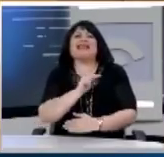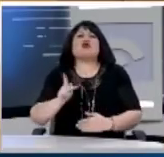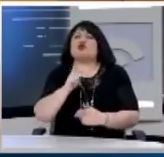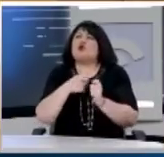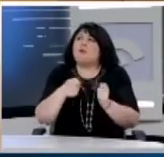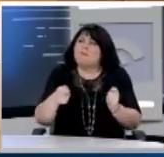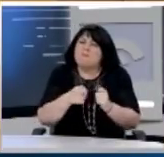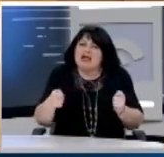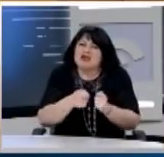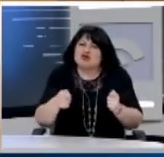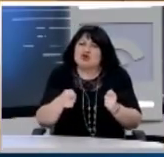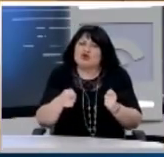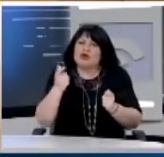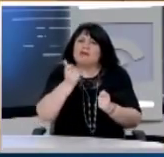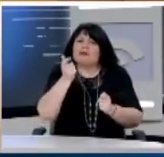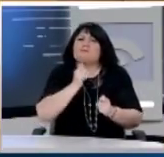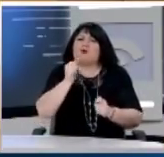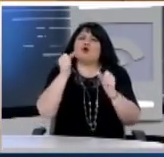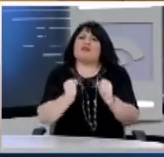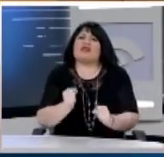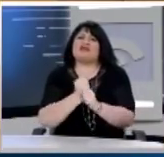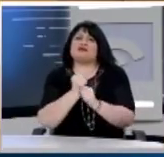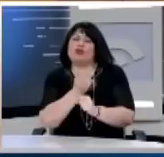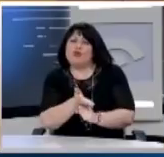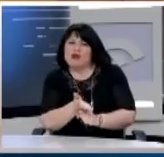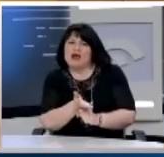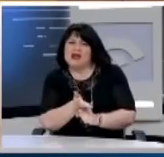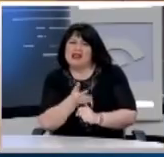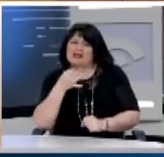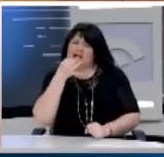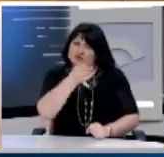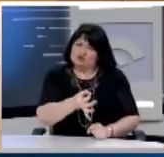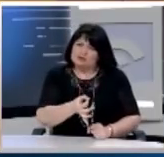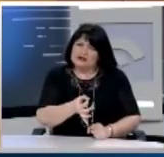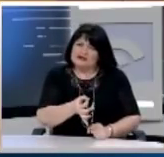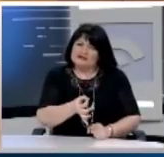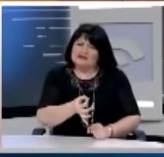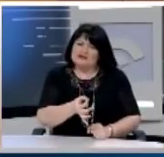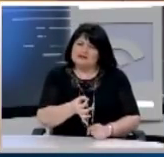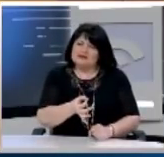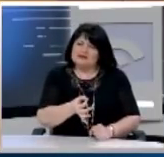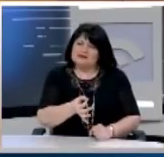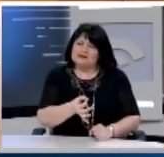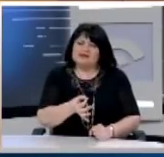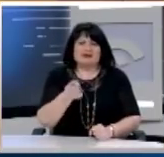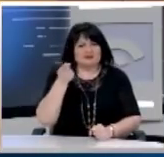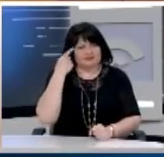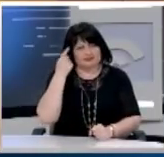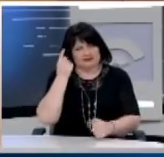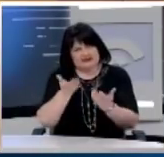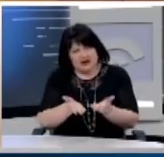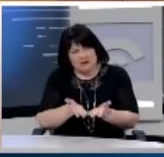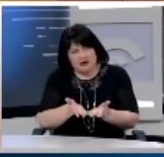κοινωνικό για θα επιδοτήσει μόνιμες θέσεις εργασίας, θα είναι σαν